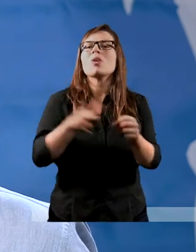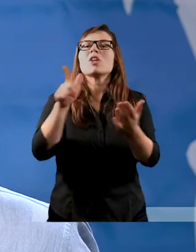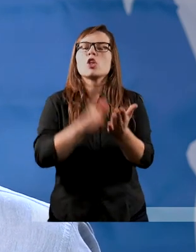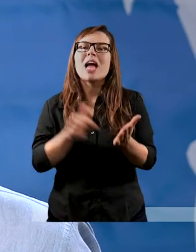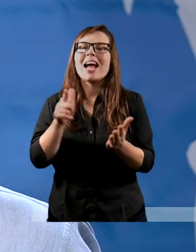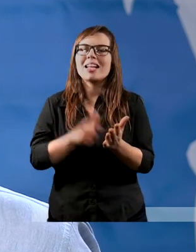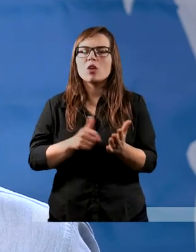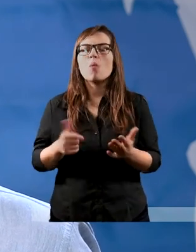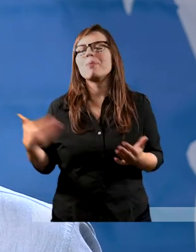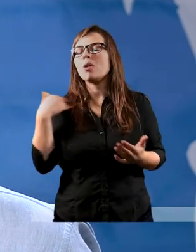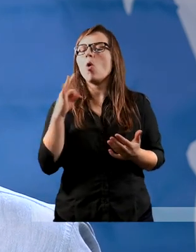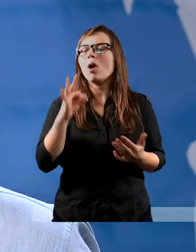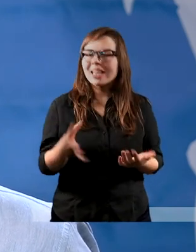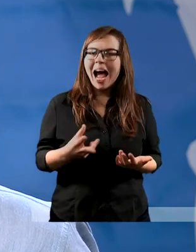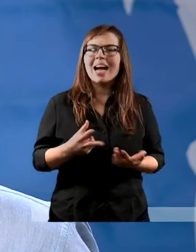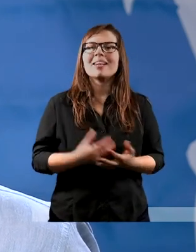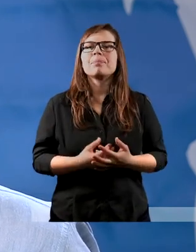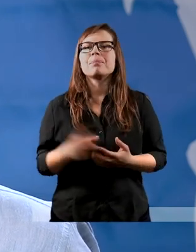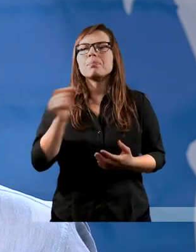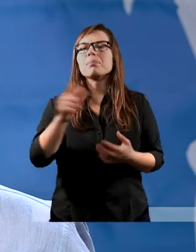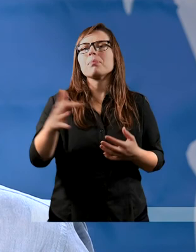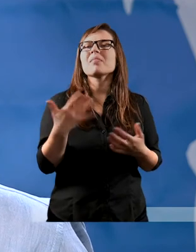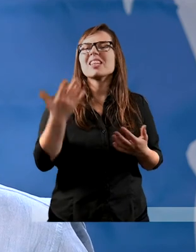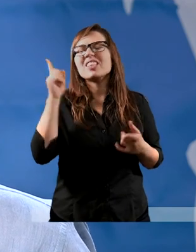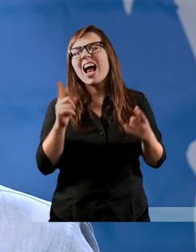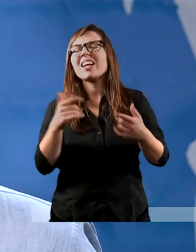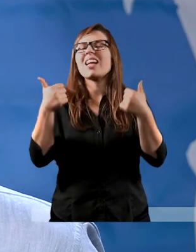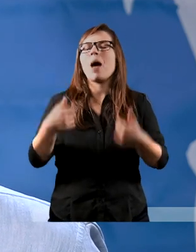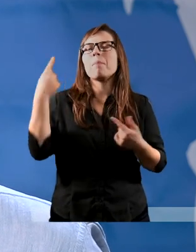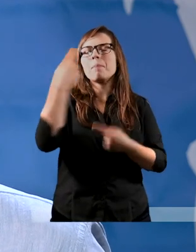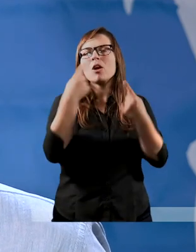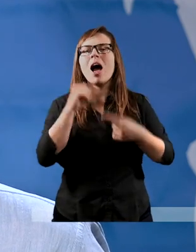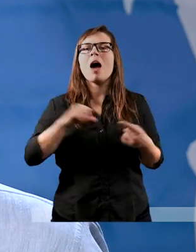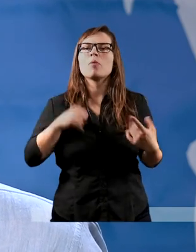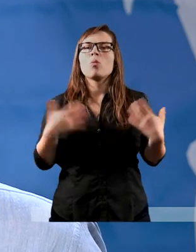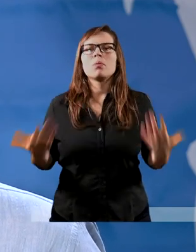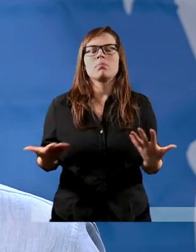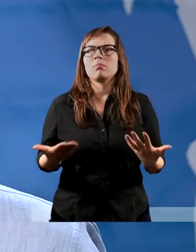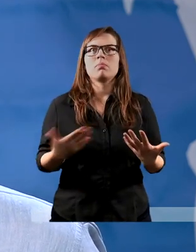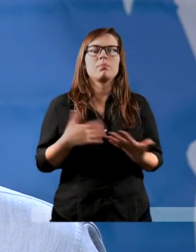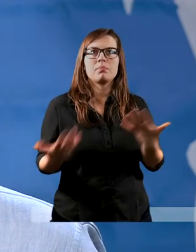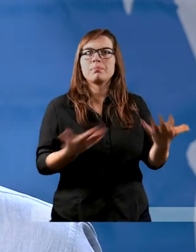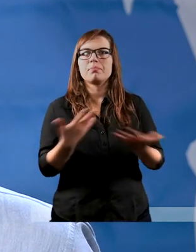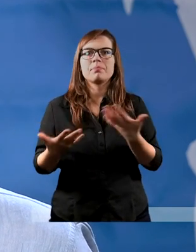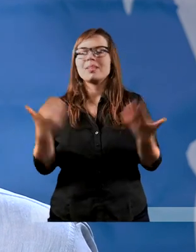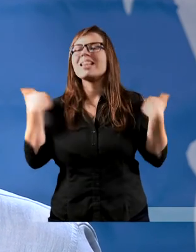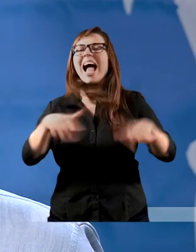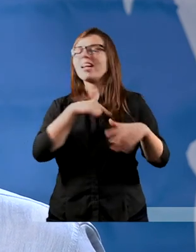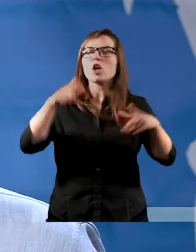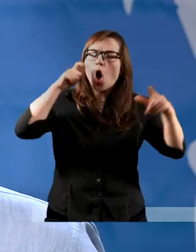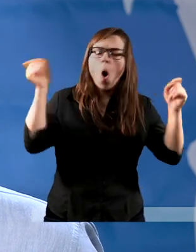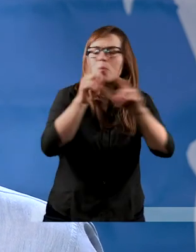często było tak, że kiedy kładłam się spać, myślałam sobie, nie, po prostu nie chcę się